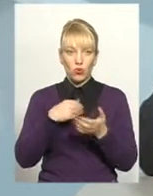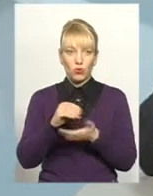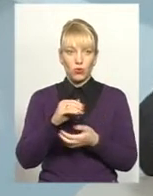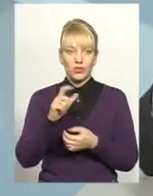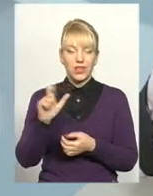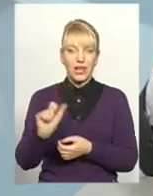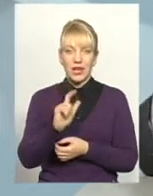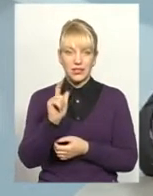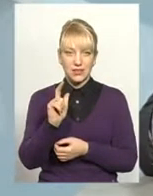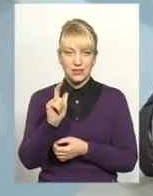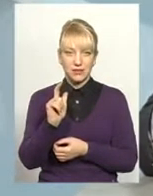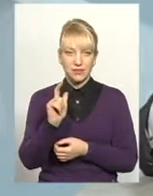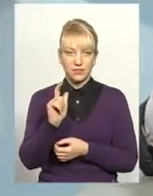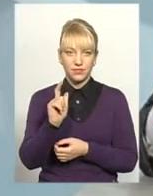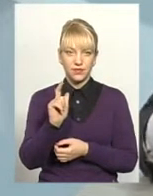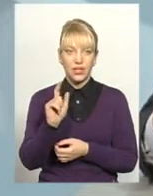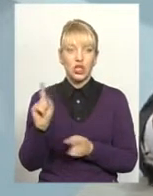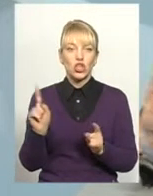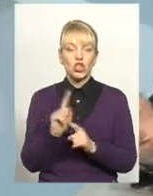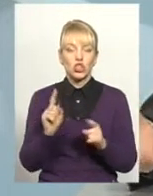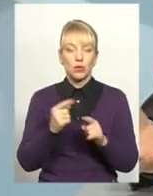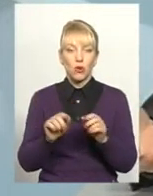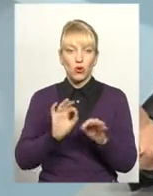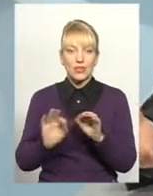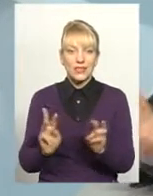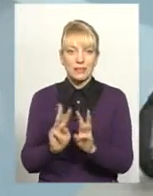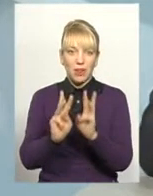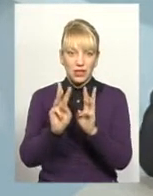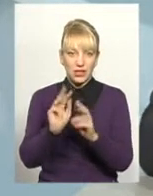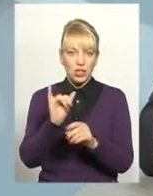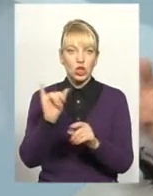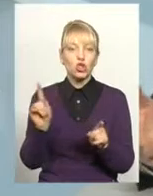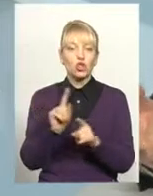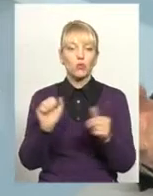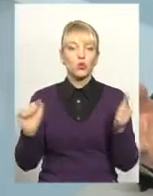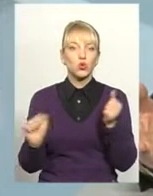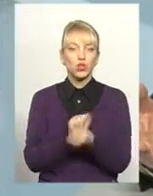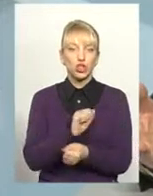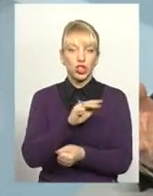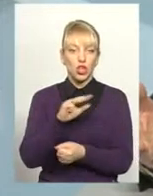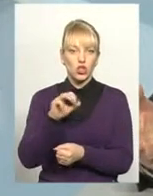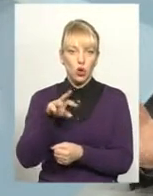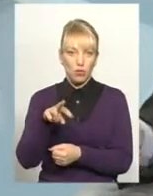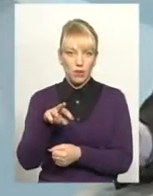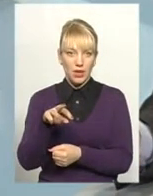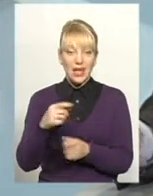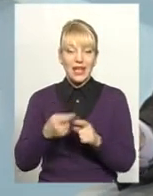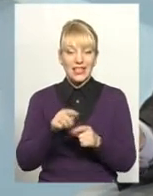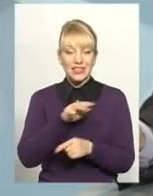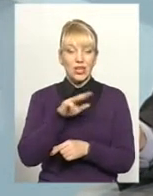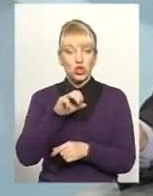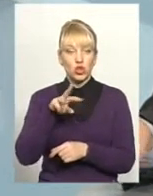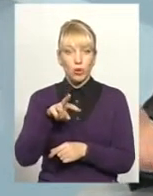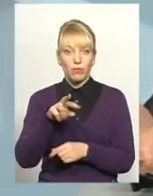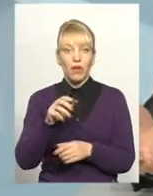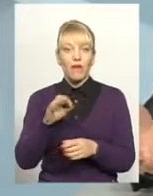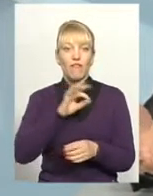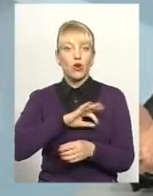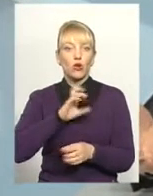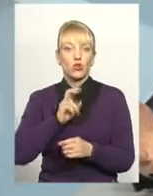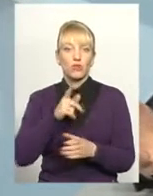газ, і щоб його спалити, щоб посушити жом, і жом той використовується як корм